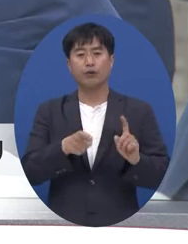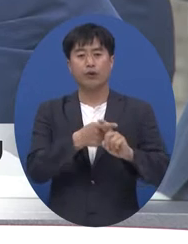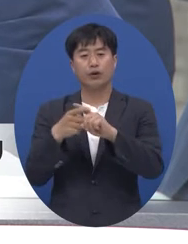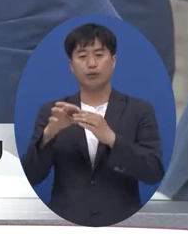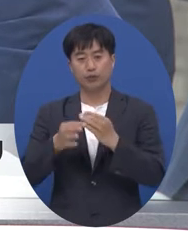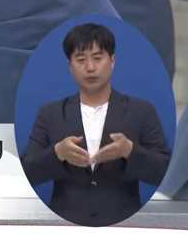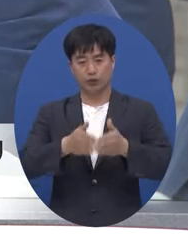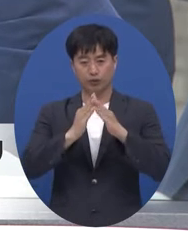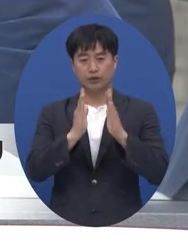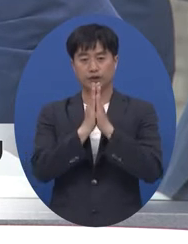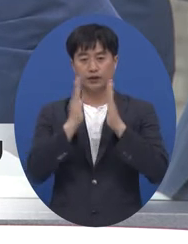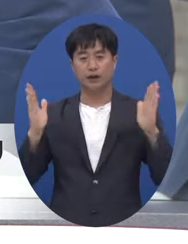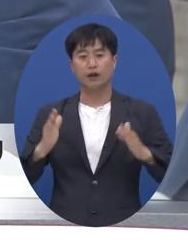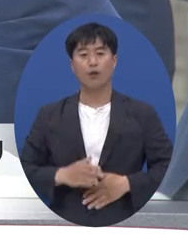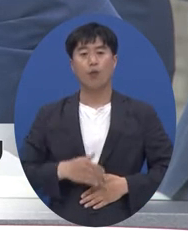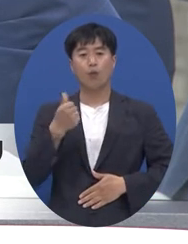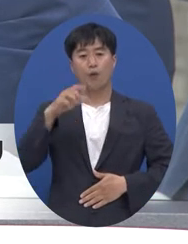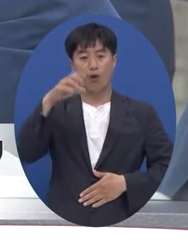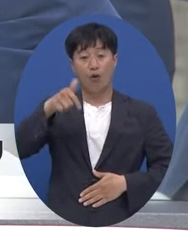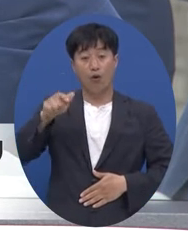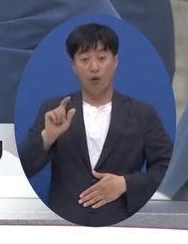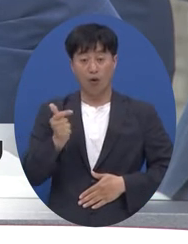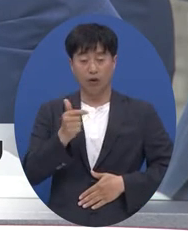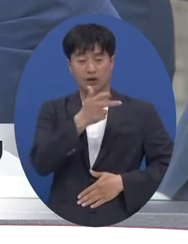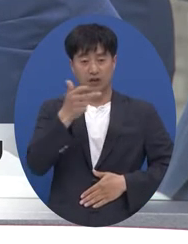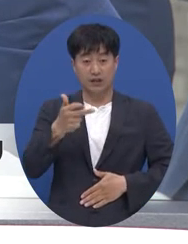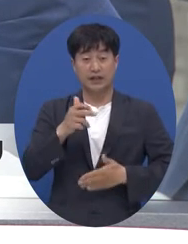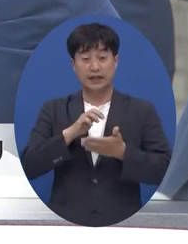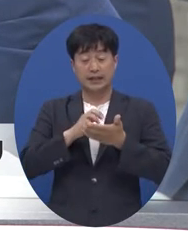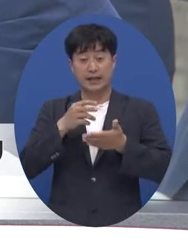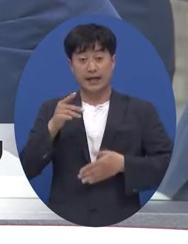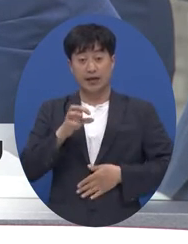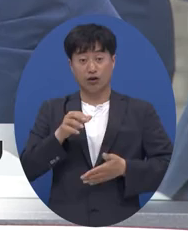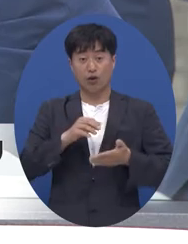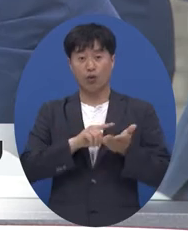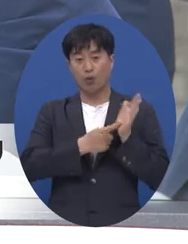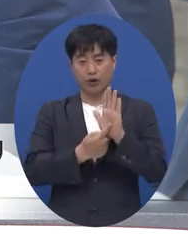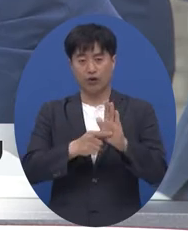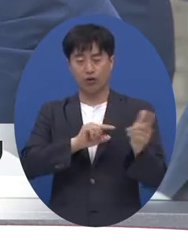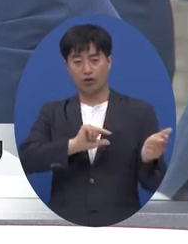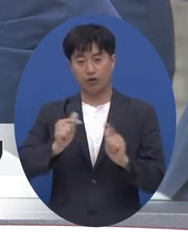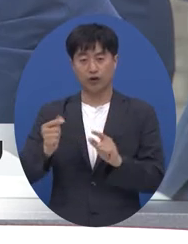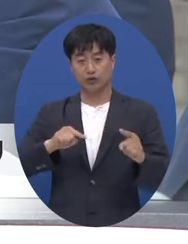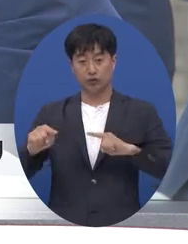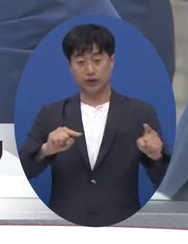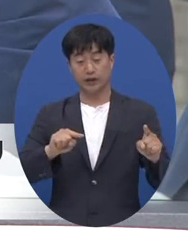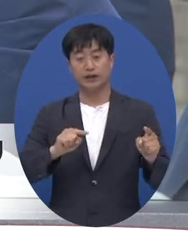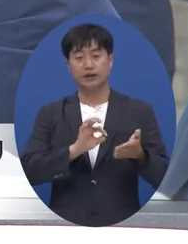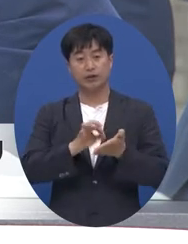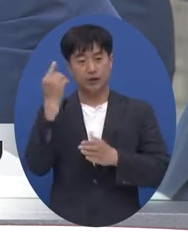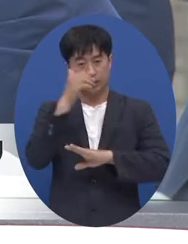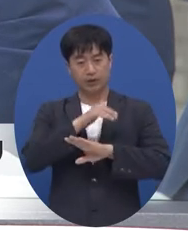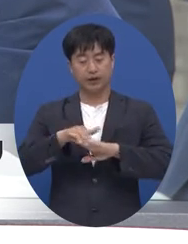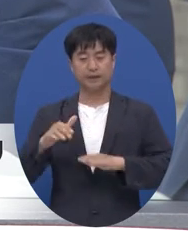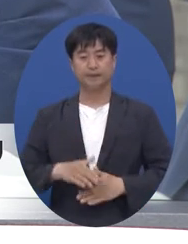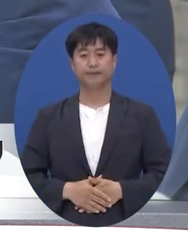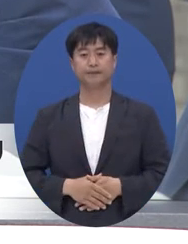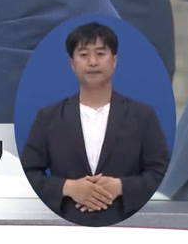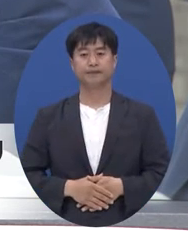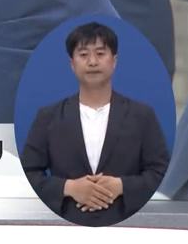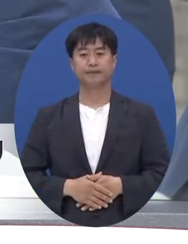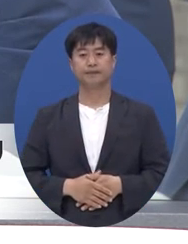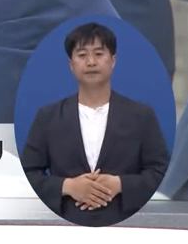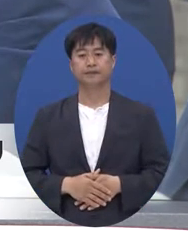구축을 시작합니다. 500억 건에 달하는 데이터를 공개하고 여러 정책에 활용할 계획입니다. 자세한 내용 한선지